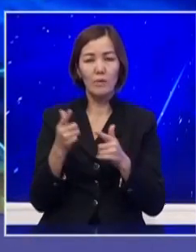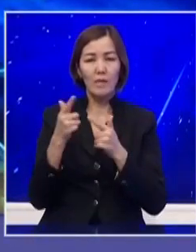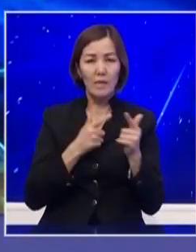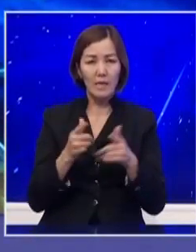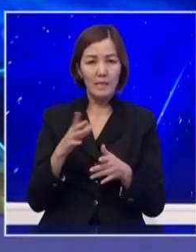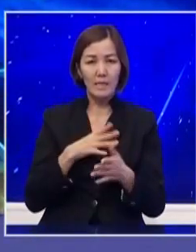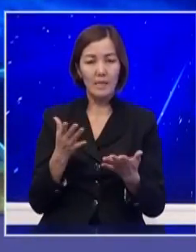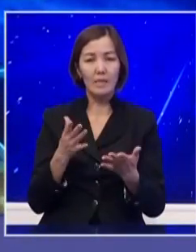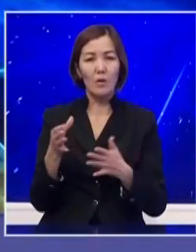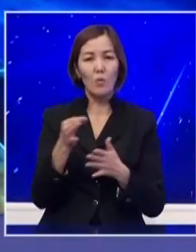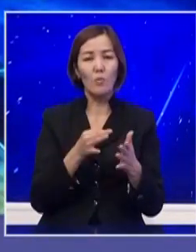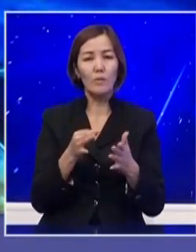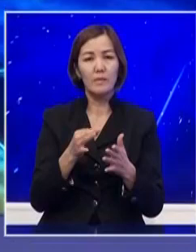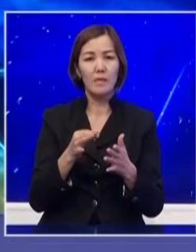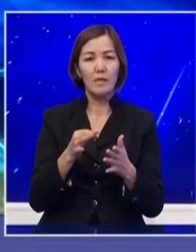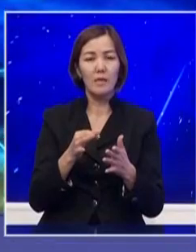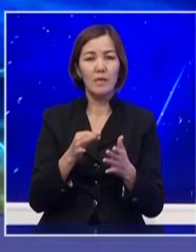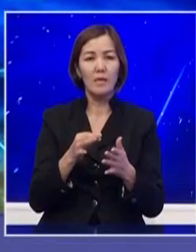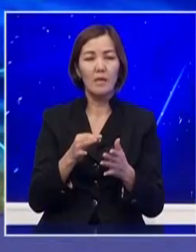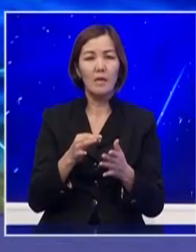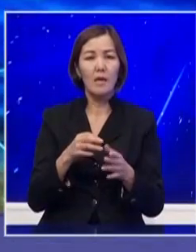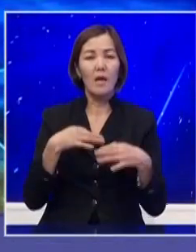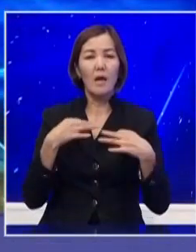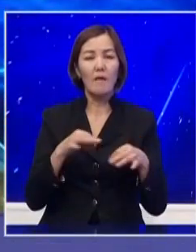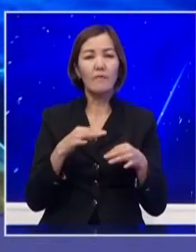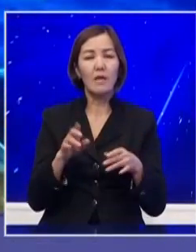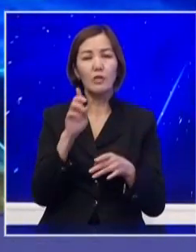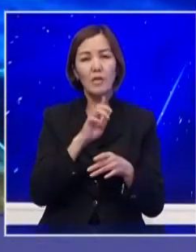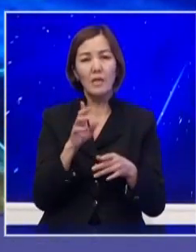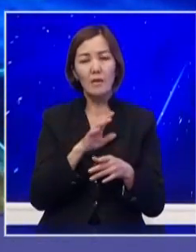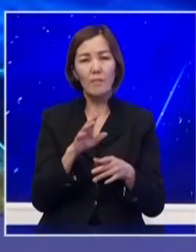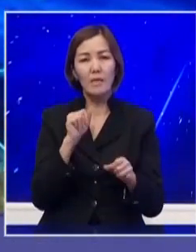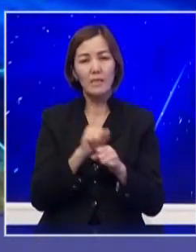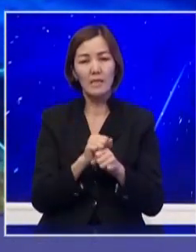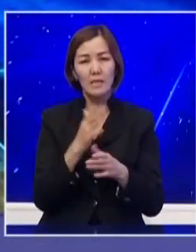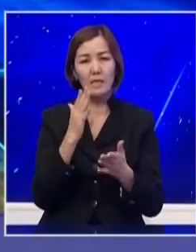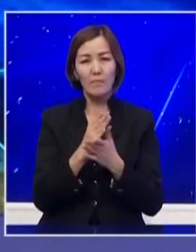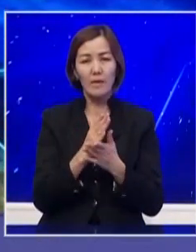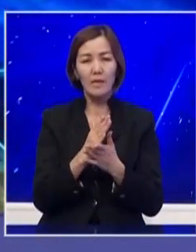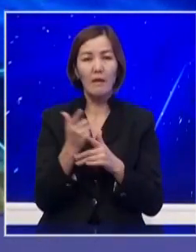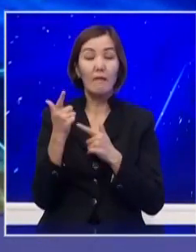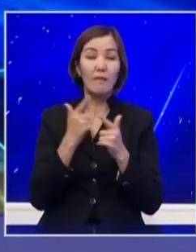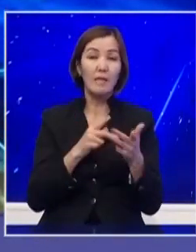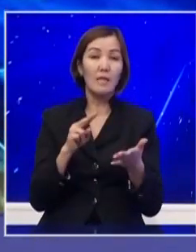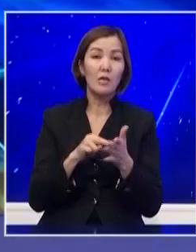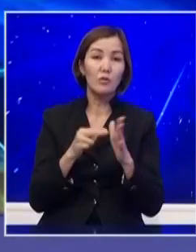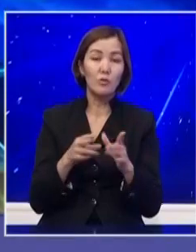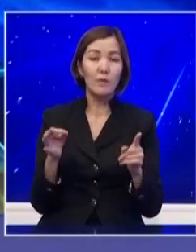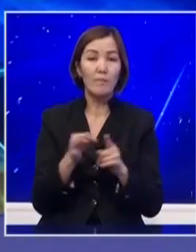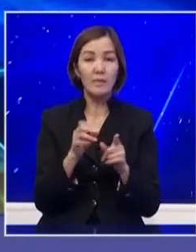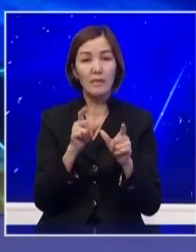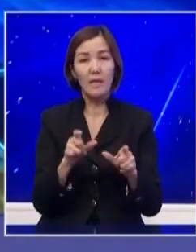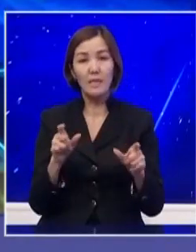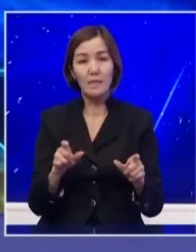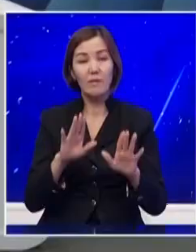арналған іс-шаралар жоспар әзірленді. Оның ішінде облыстың автожанармай құю станциялары да бар. Дайындалған жоспар мақсаты